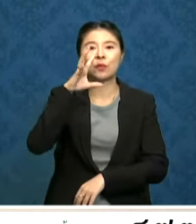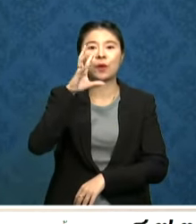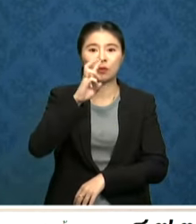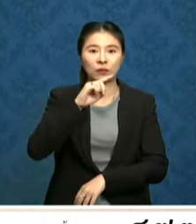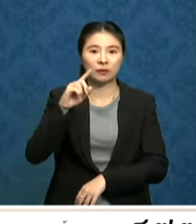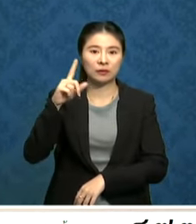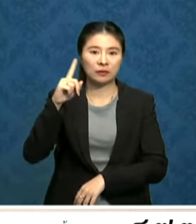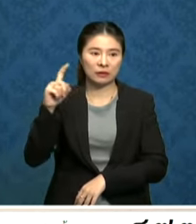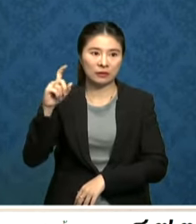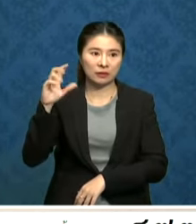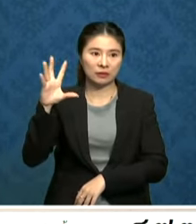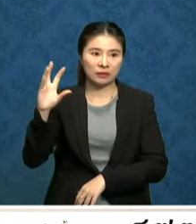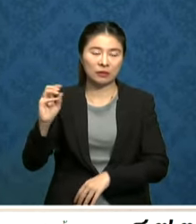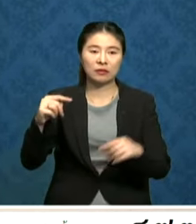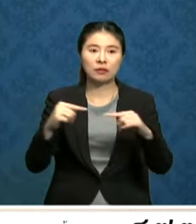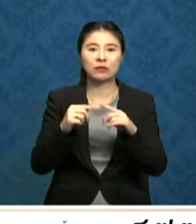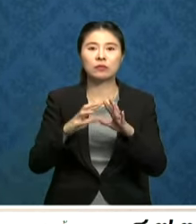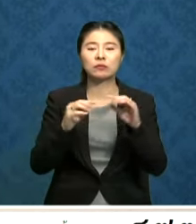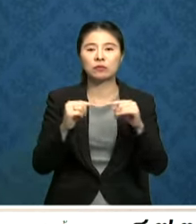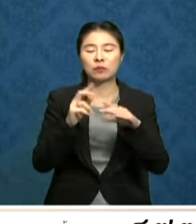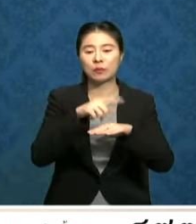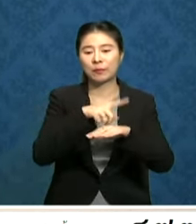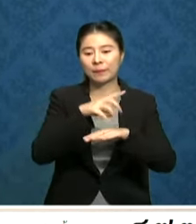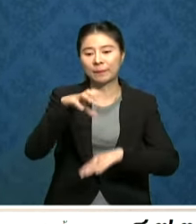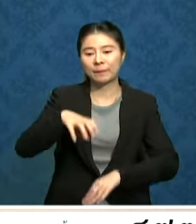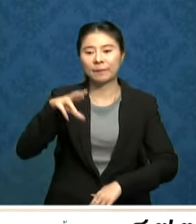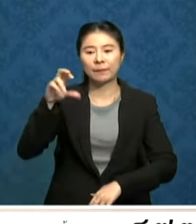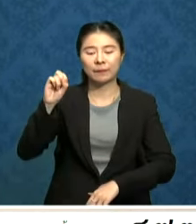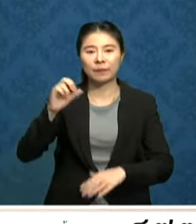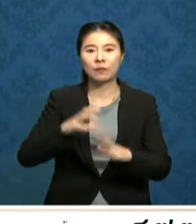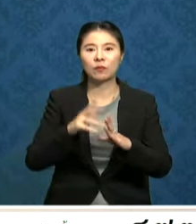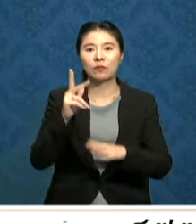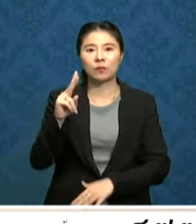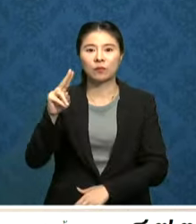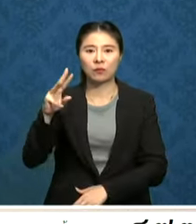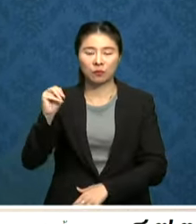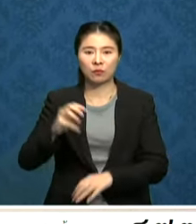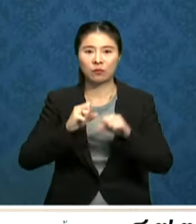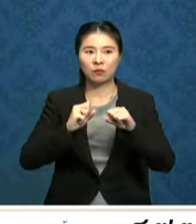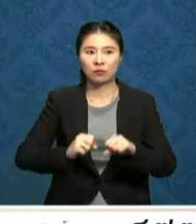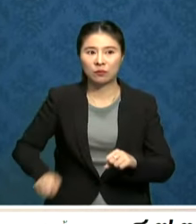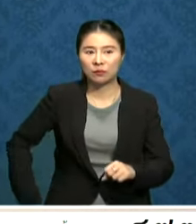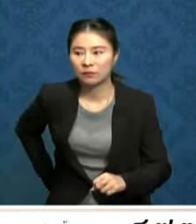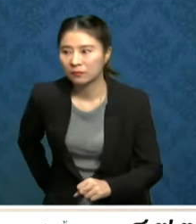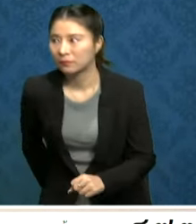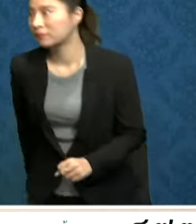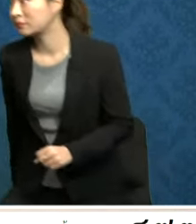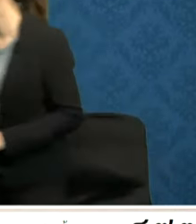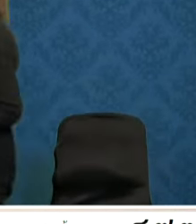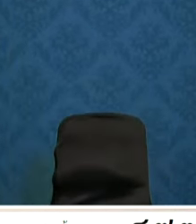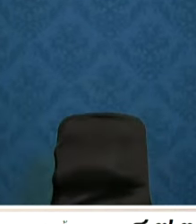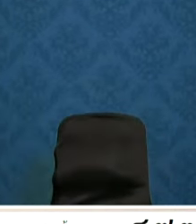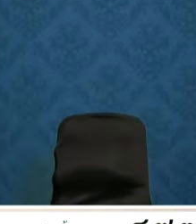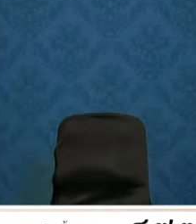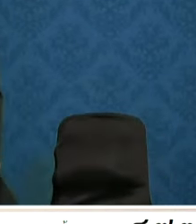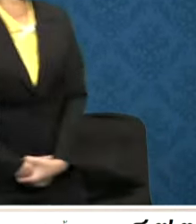60-150 วันนับแต่วันที่ได้รับแจ้งจากประธานรัฐสภาหรือว่าวันที่คณะรัฐมนตรีมีมติส่วนข้อเสนอที่3ครับ